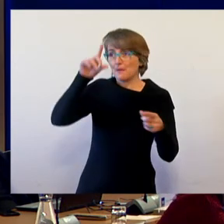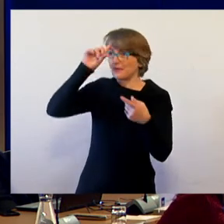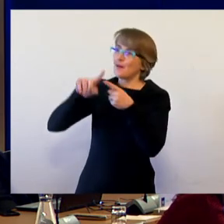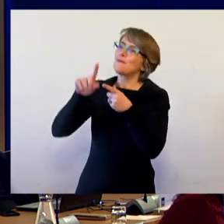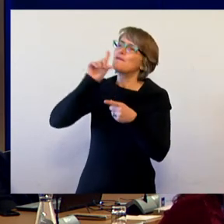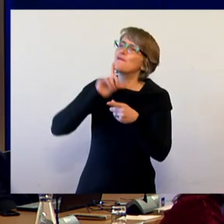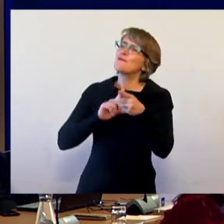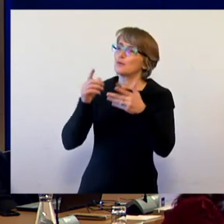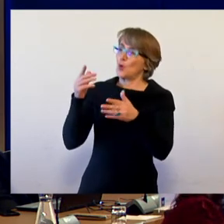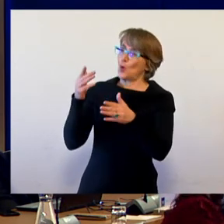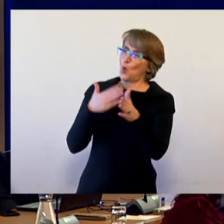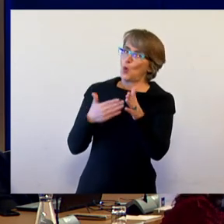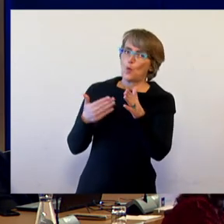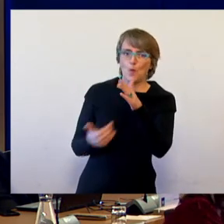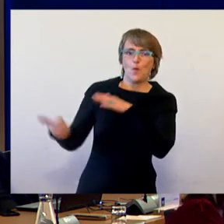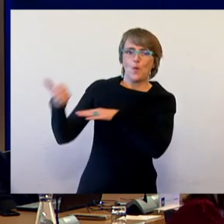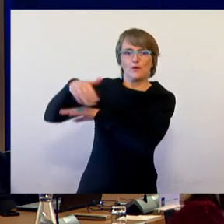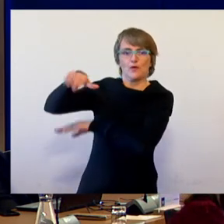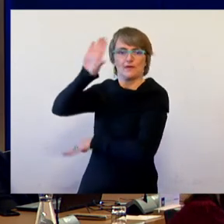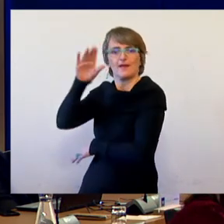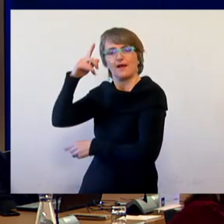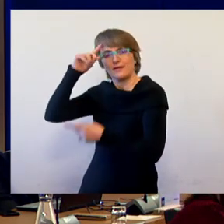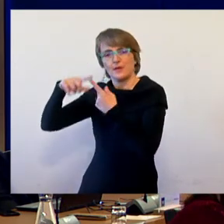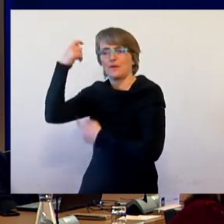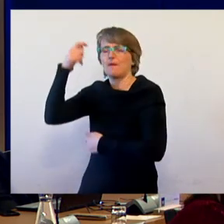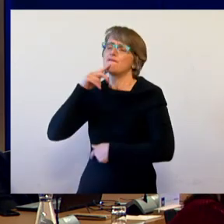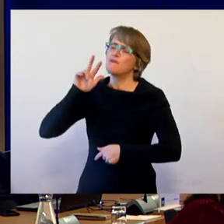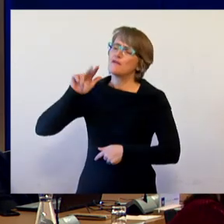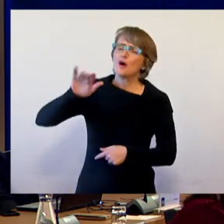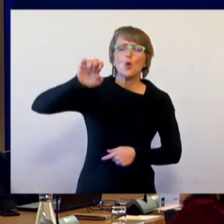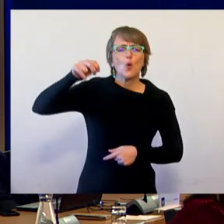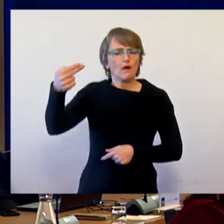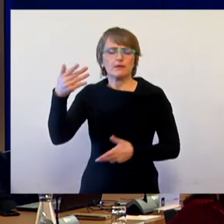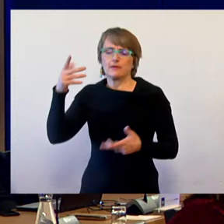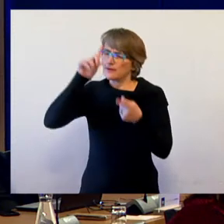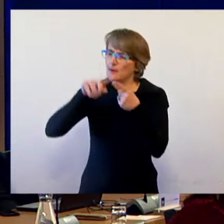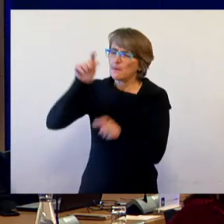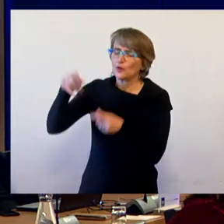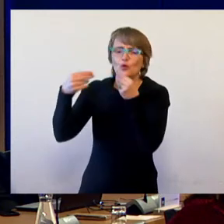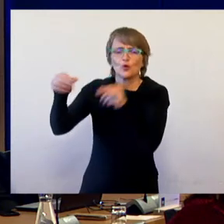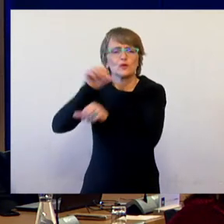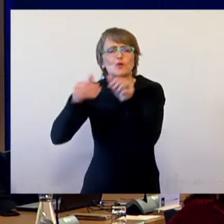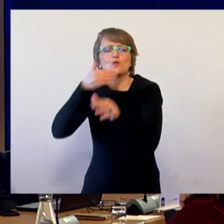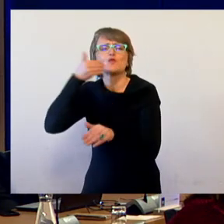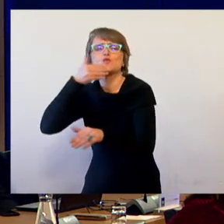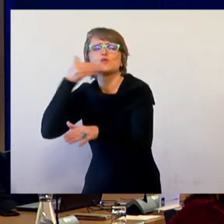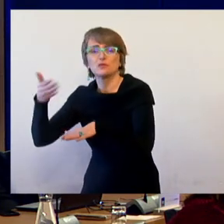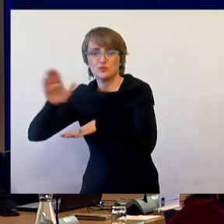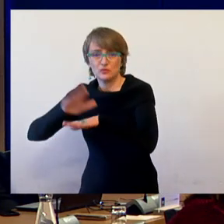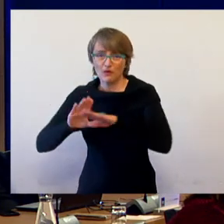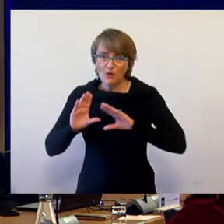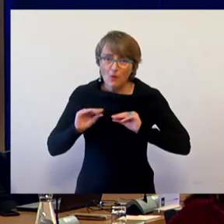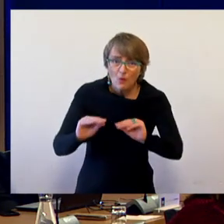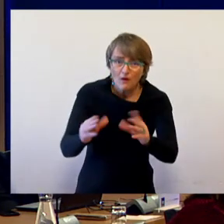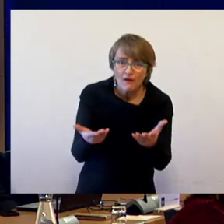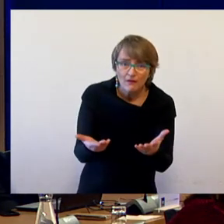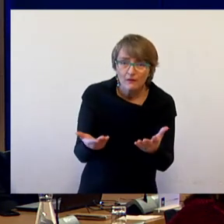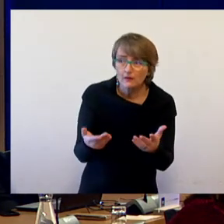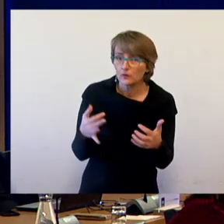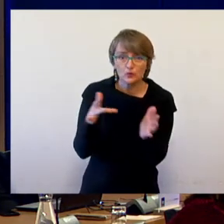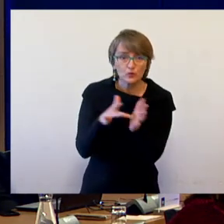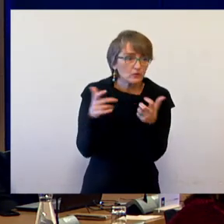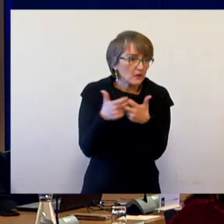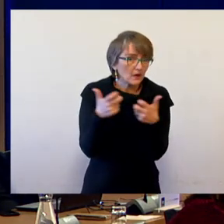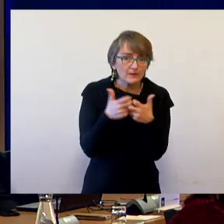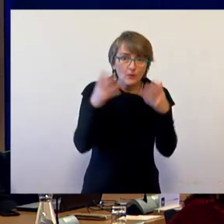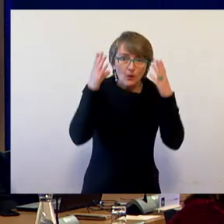qui dit « je vais améliorer les conditions salariales dans l'indication nationale » et puis la réalité, c'est qu'il n'y a rien eu sous le quinquennat Hollande et ça, il n'y a rien